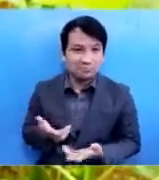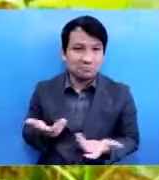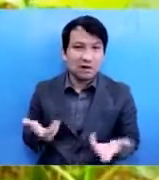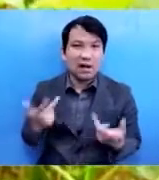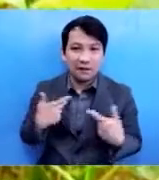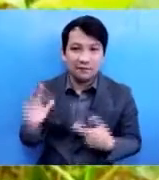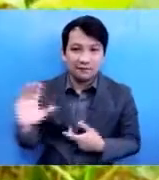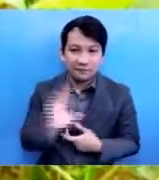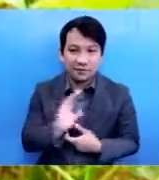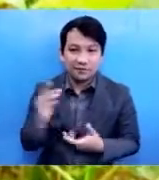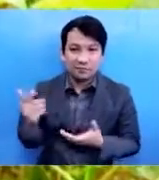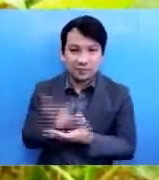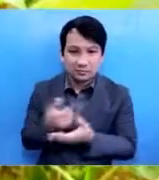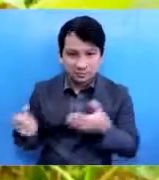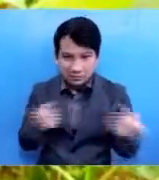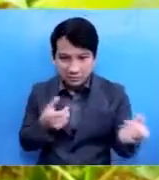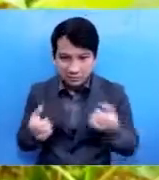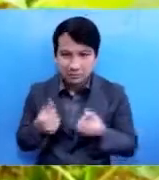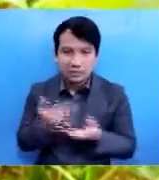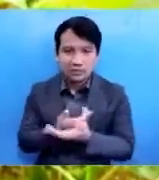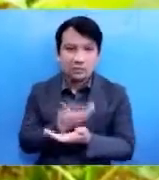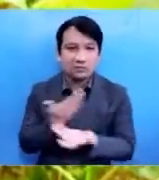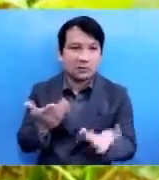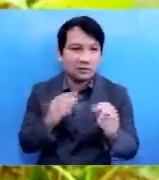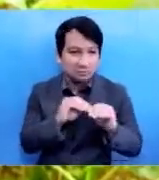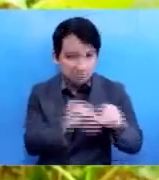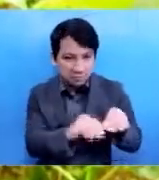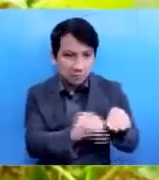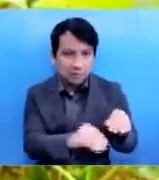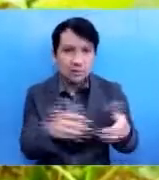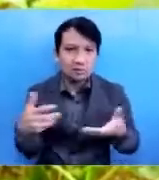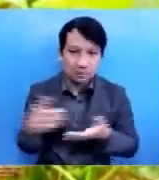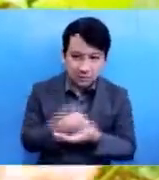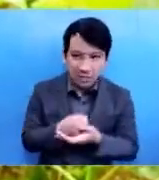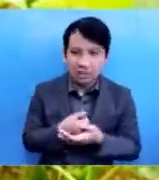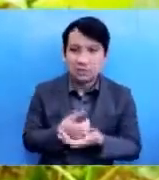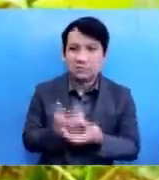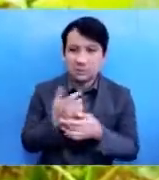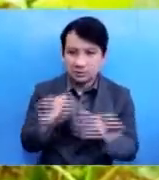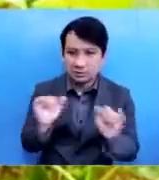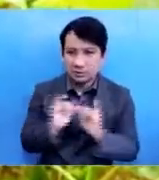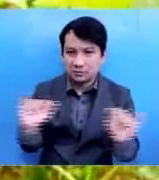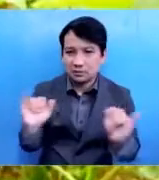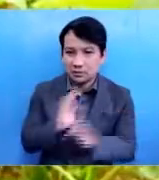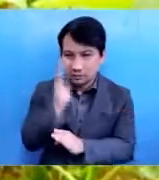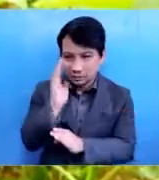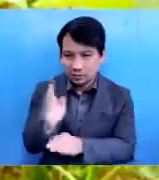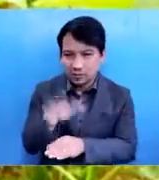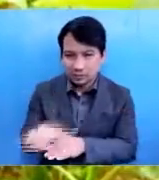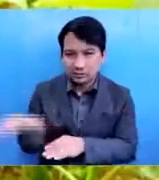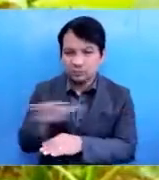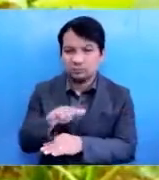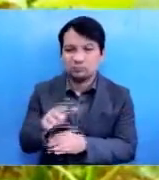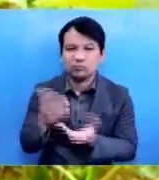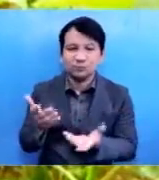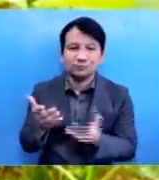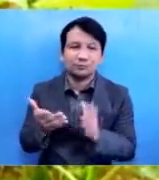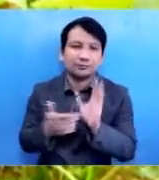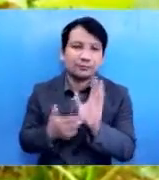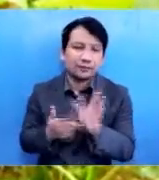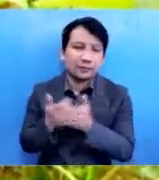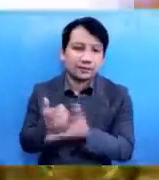sila ng parang pick and pay. Pag pumunta sila, makakapag-harvest na sila. At same time, direct na po sa kitchen nila para kumain ng